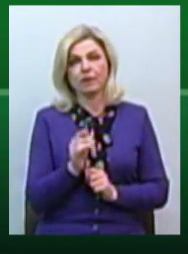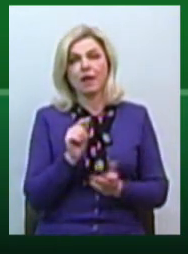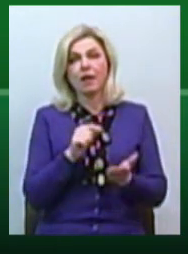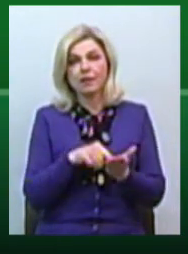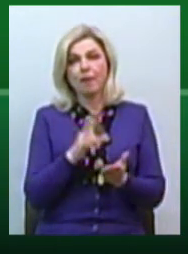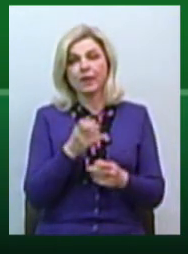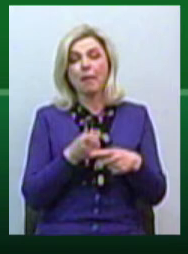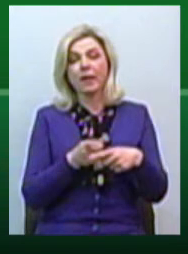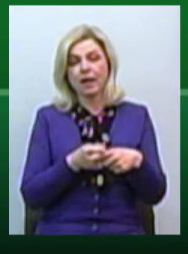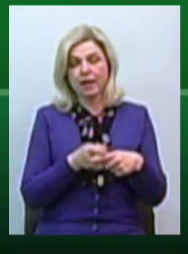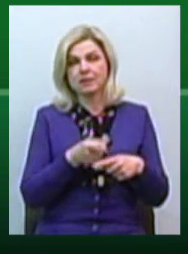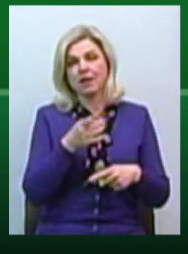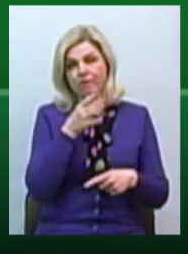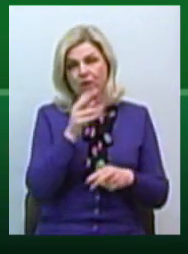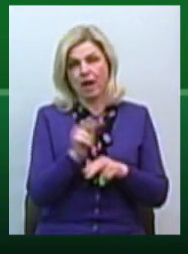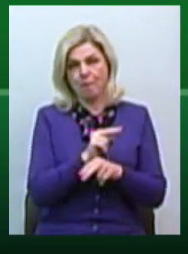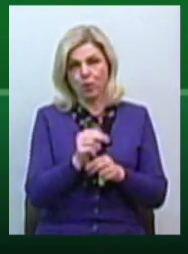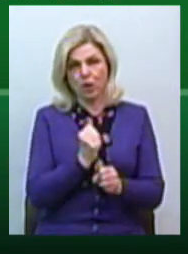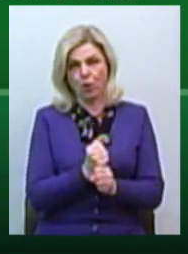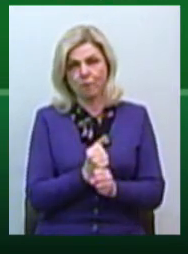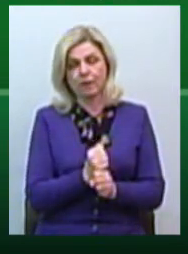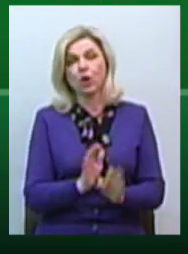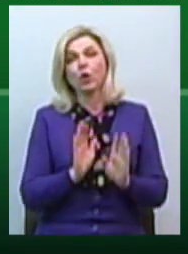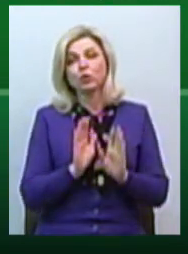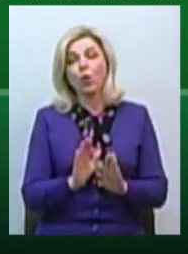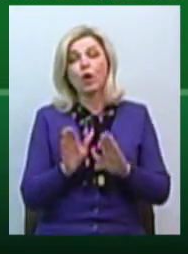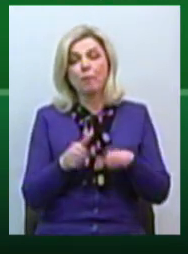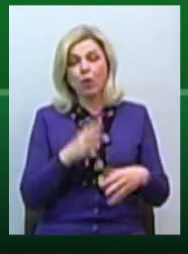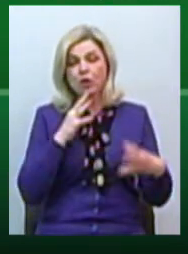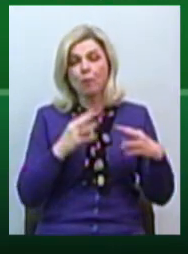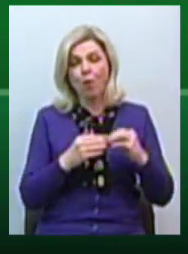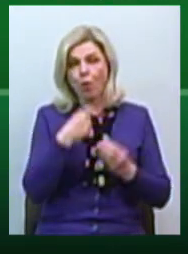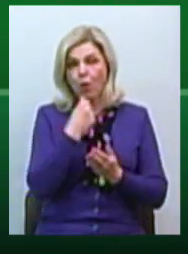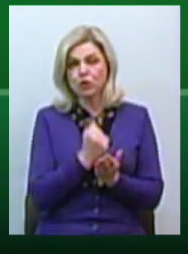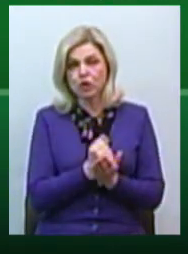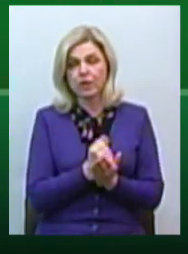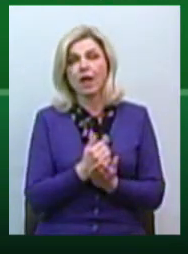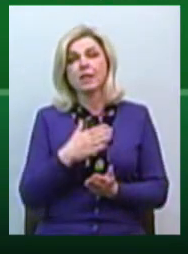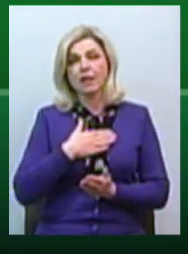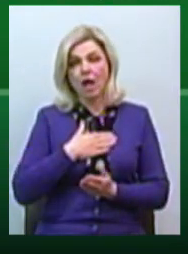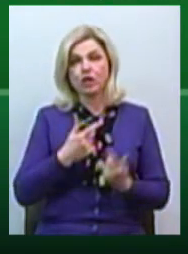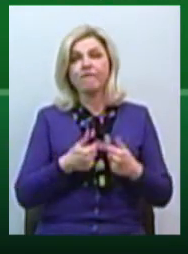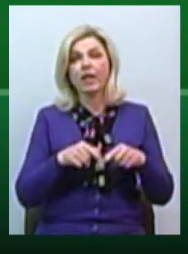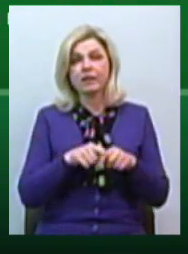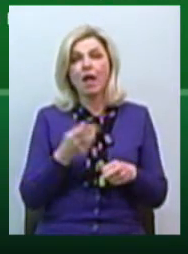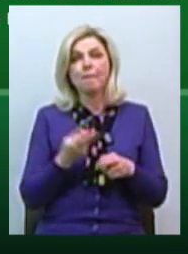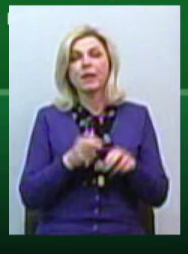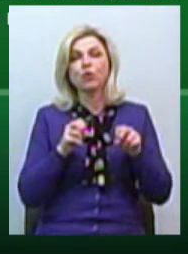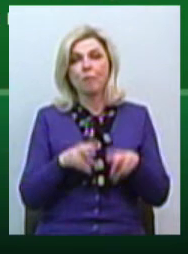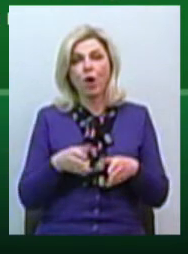цьому перехресті під час ремонтних робіт. Тільки після погодження з нашим відділом безпеки дорожнього